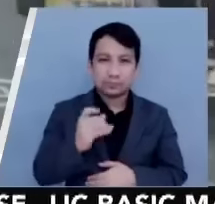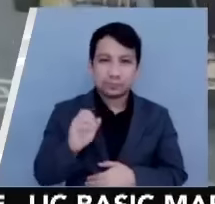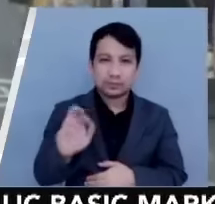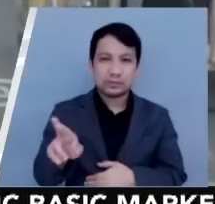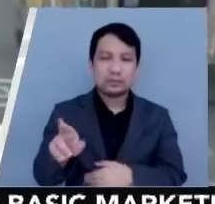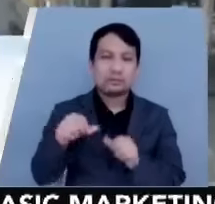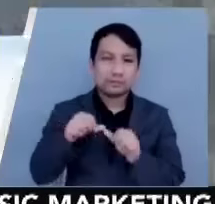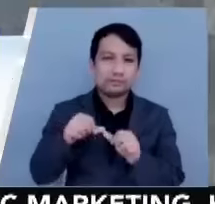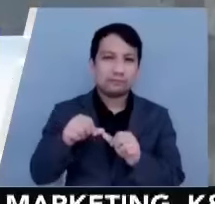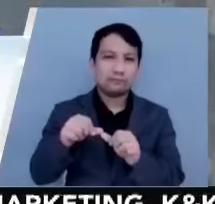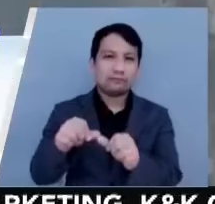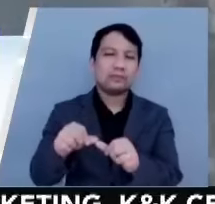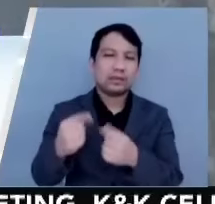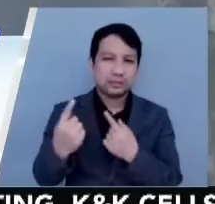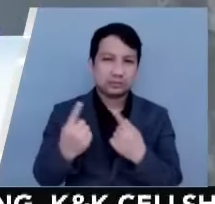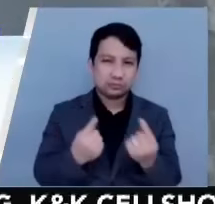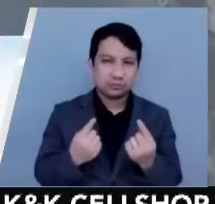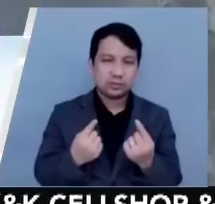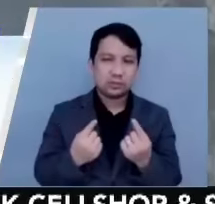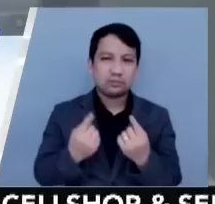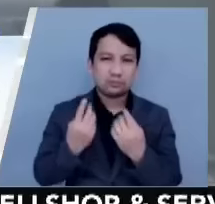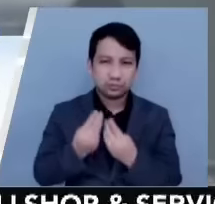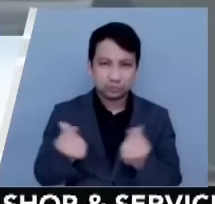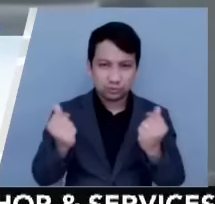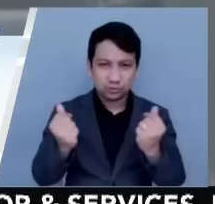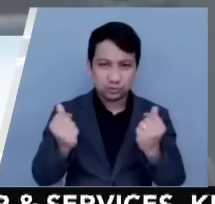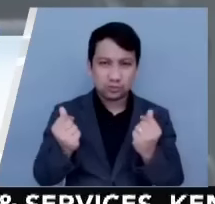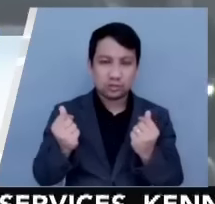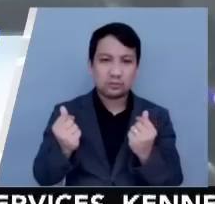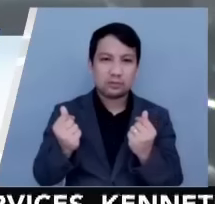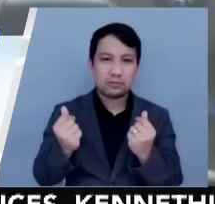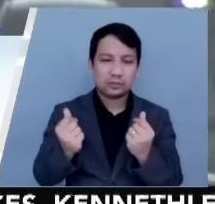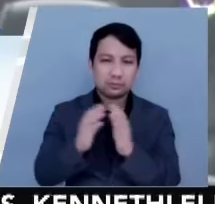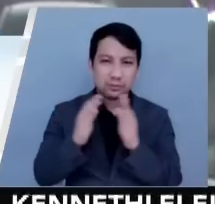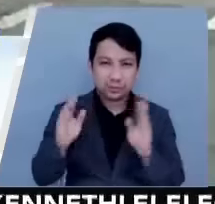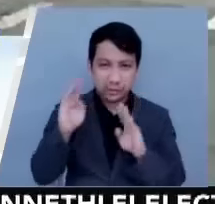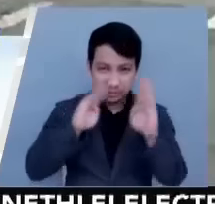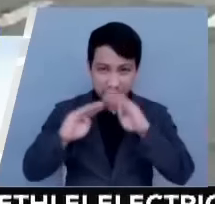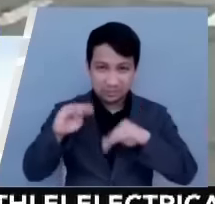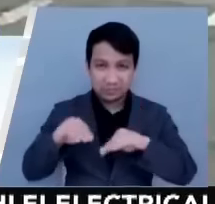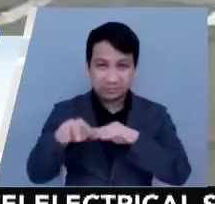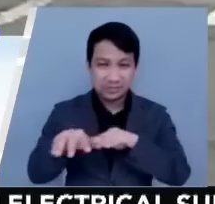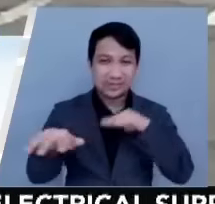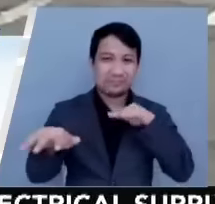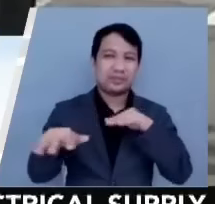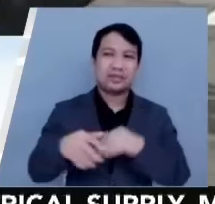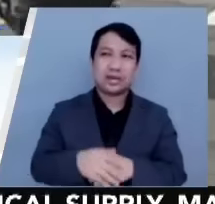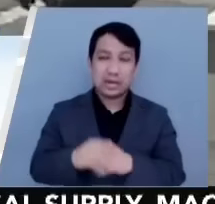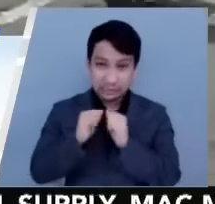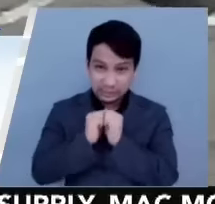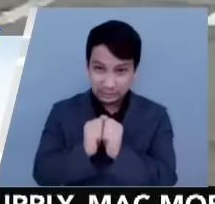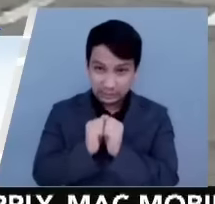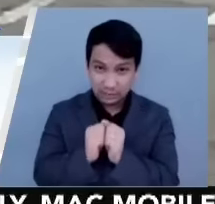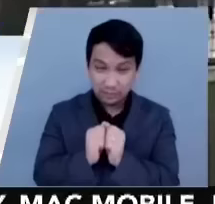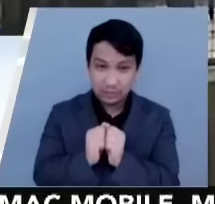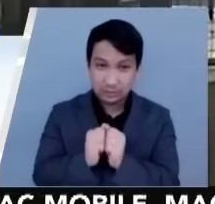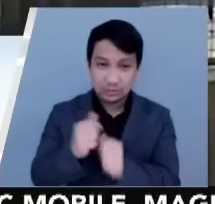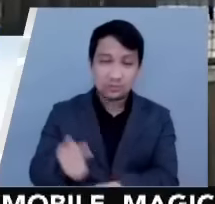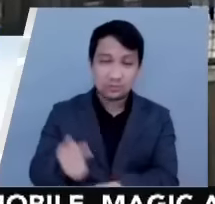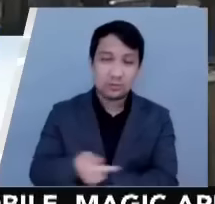mga ginagawa nilang hakbang para matugunan ang matinding problema ng bansa sa traffic. Kabilang daw yan ang pangmatagalang